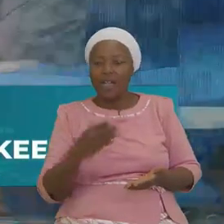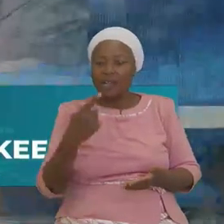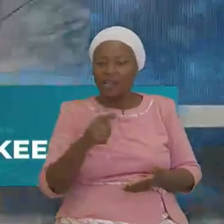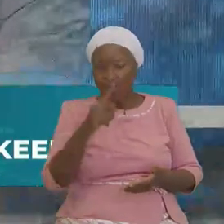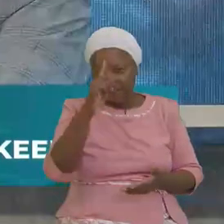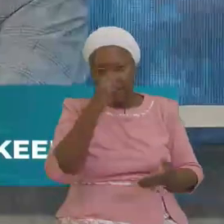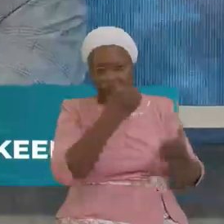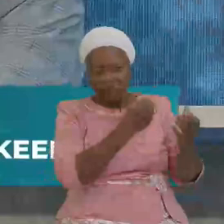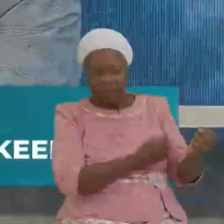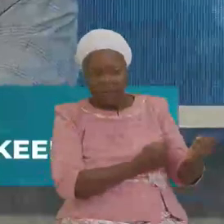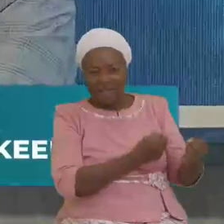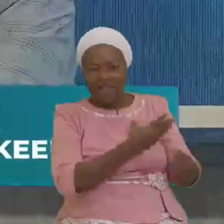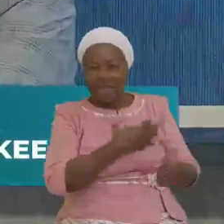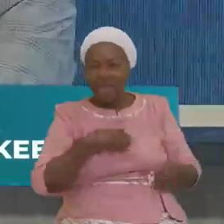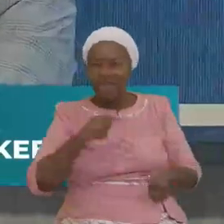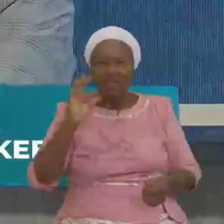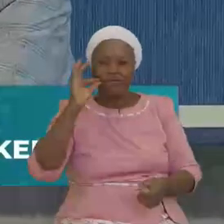moi.